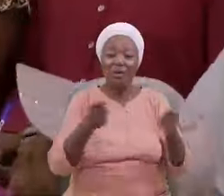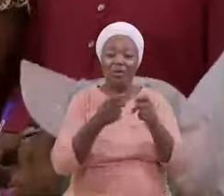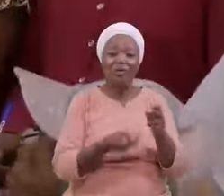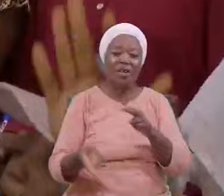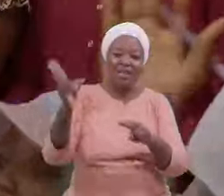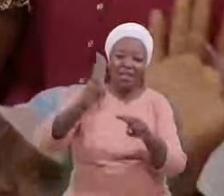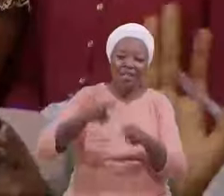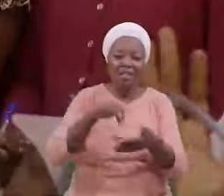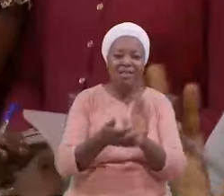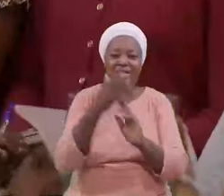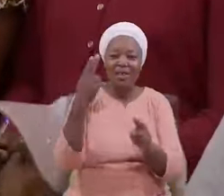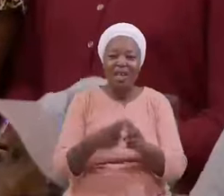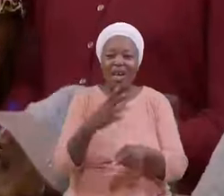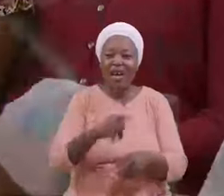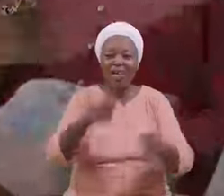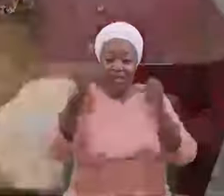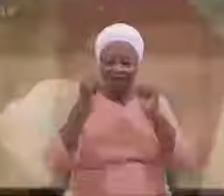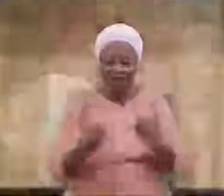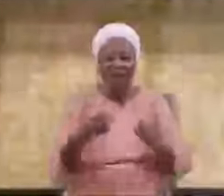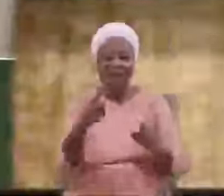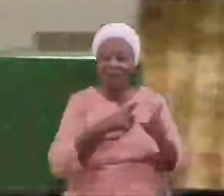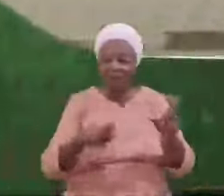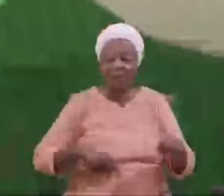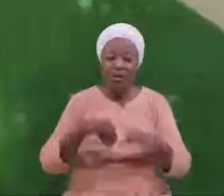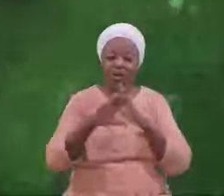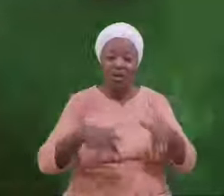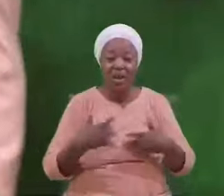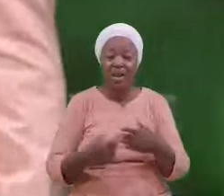multiplier. Et la force du Seigneur dans votre vie va se multiplier.